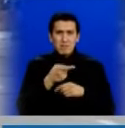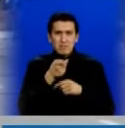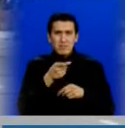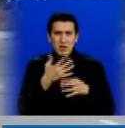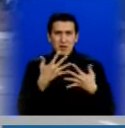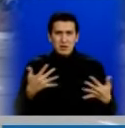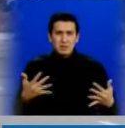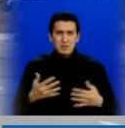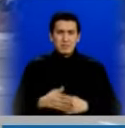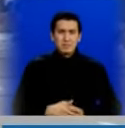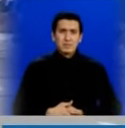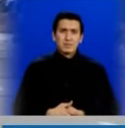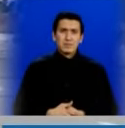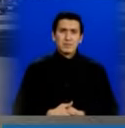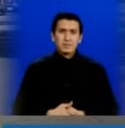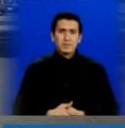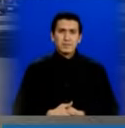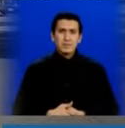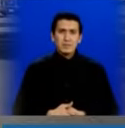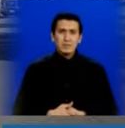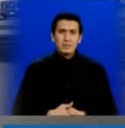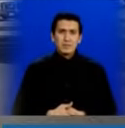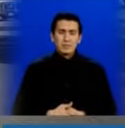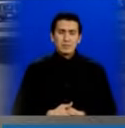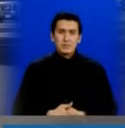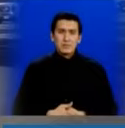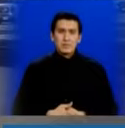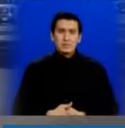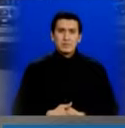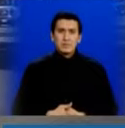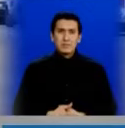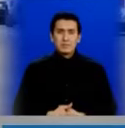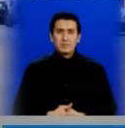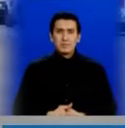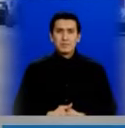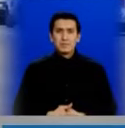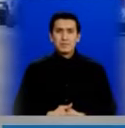огнестрельным оружием. Илья Рыбин, Яна Городецкая, Информбюро, 31 канал.